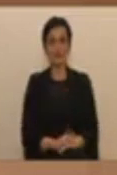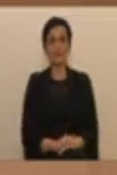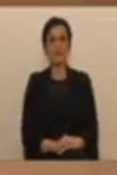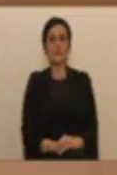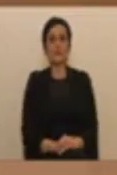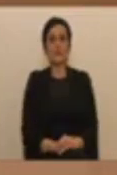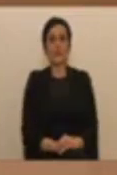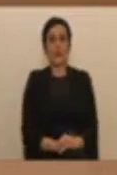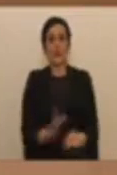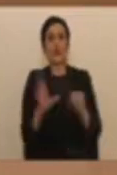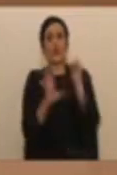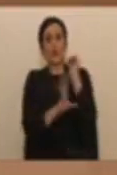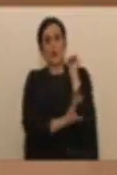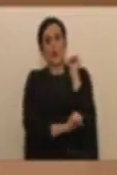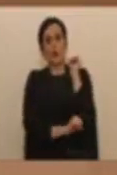და სულ ბოლოს,